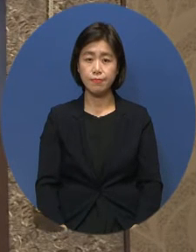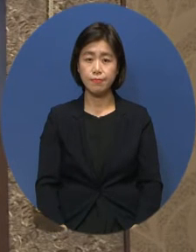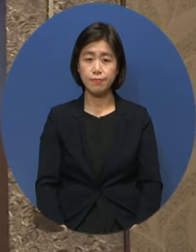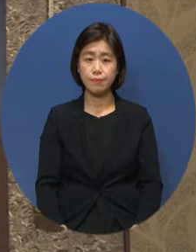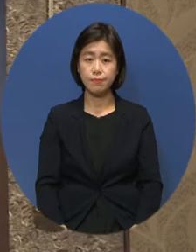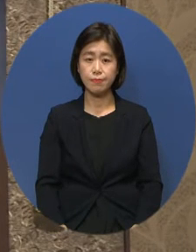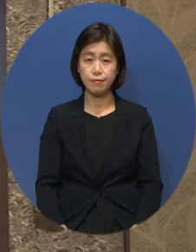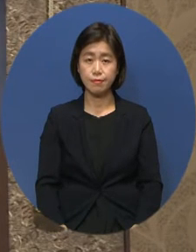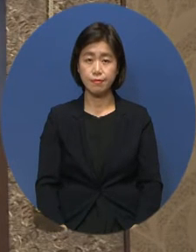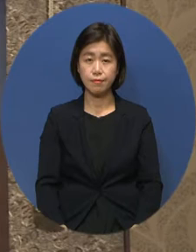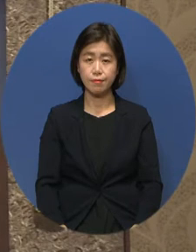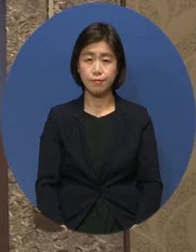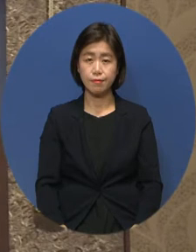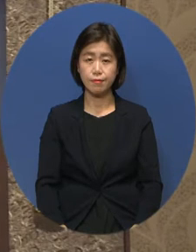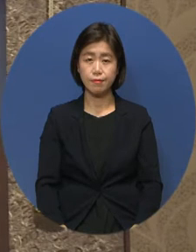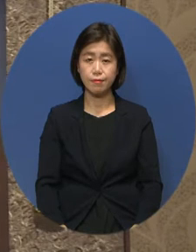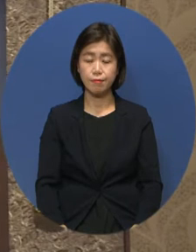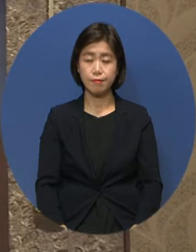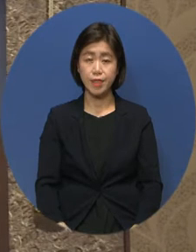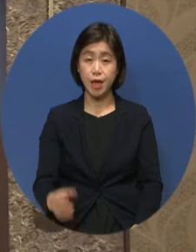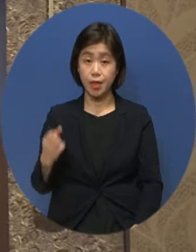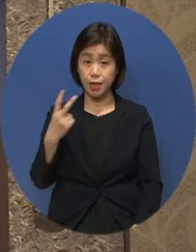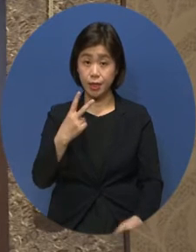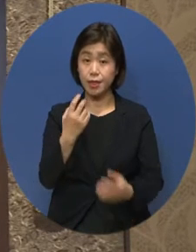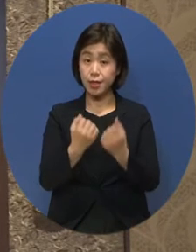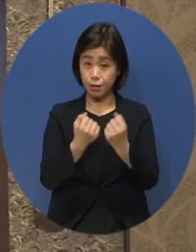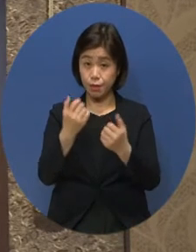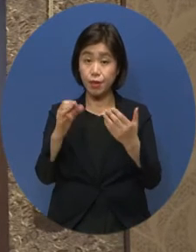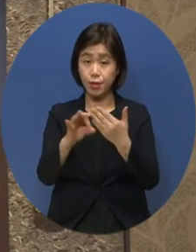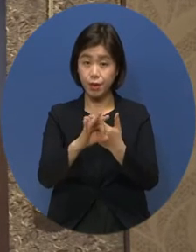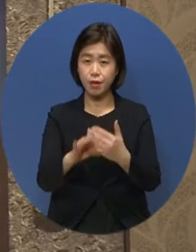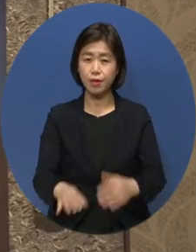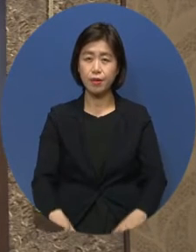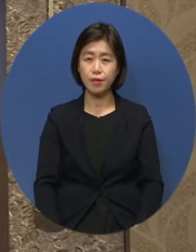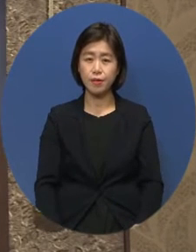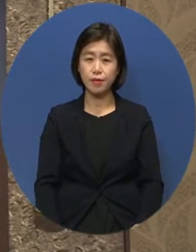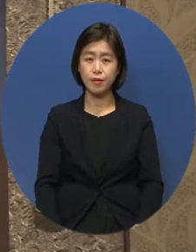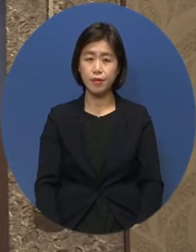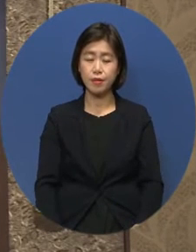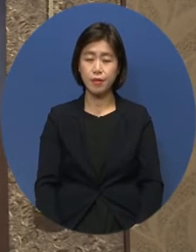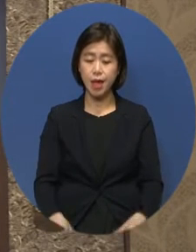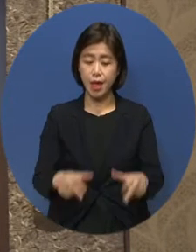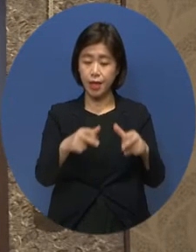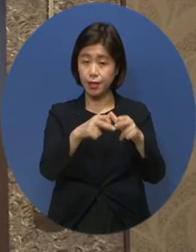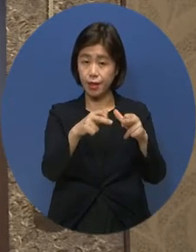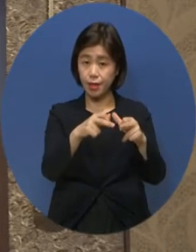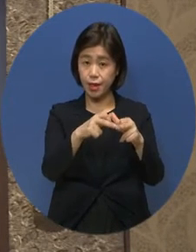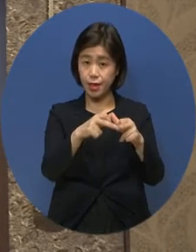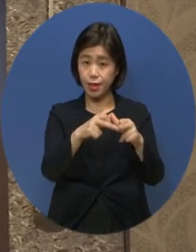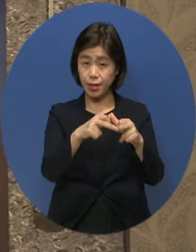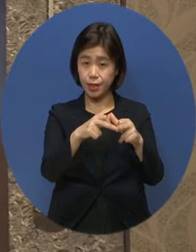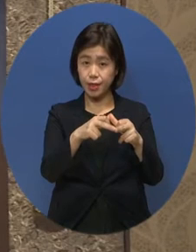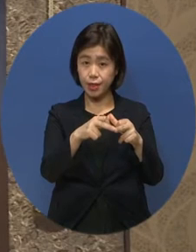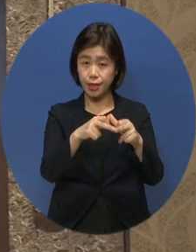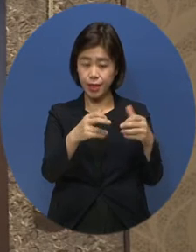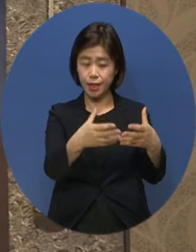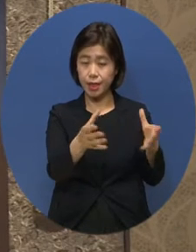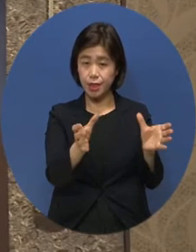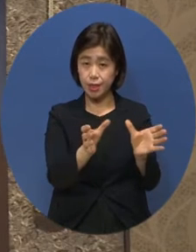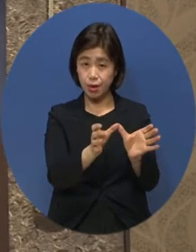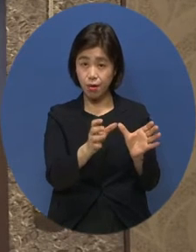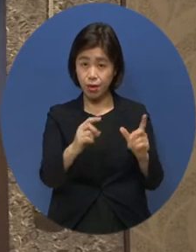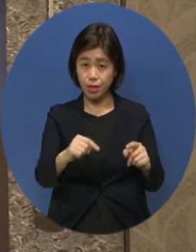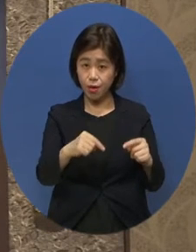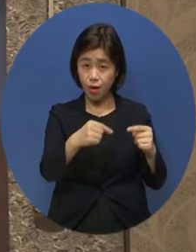라고 하지요 예정인 플리스 이게 간단히 설명을 좀 드리자면 예 어 시설에 입소 수 않고